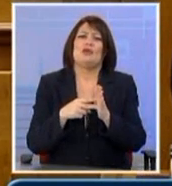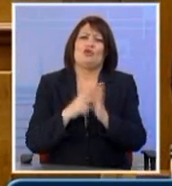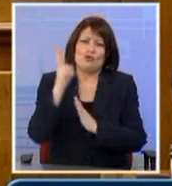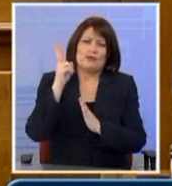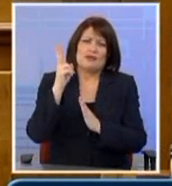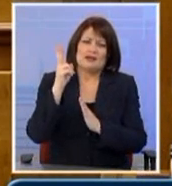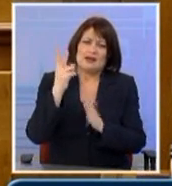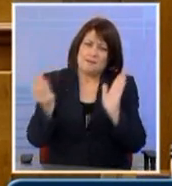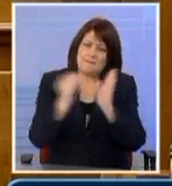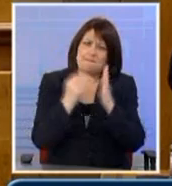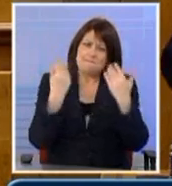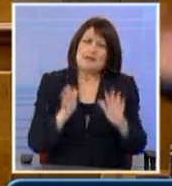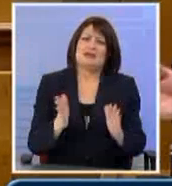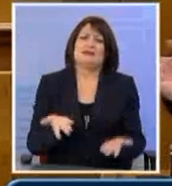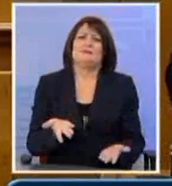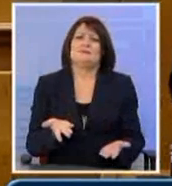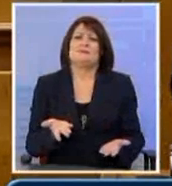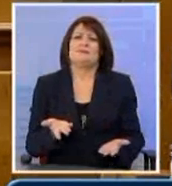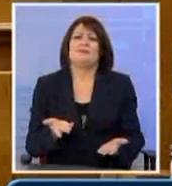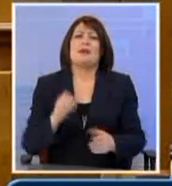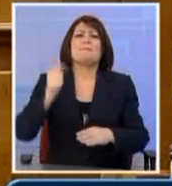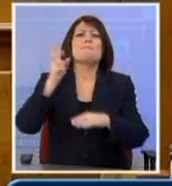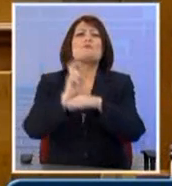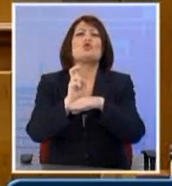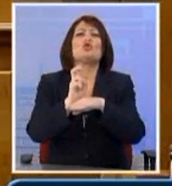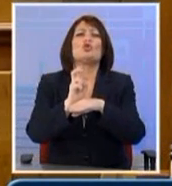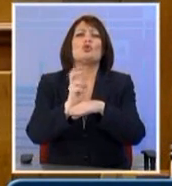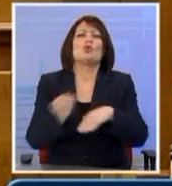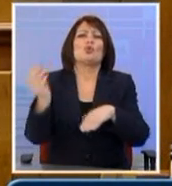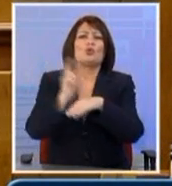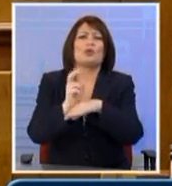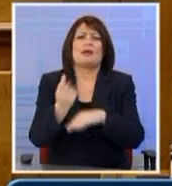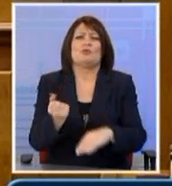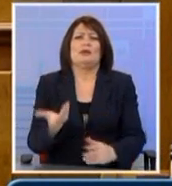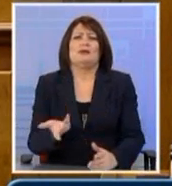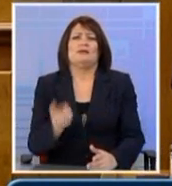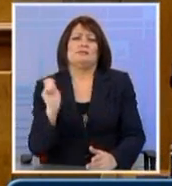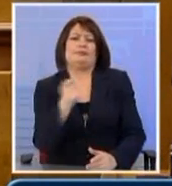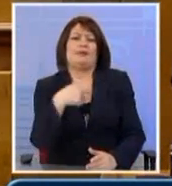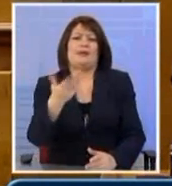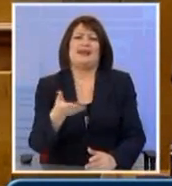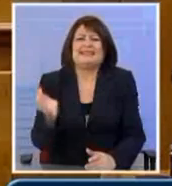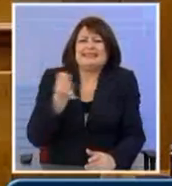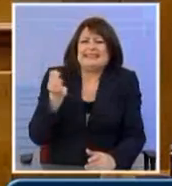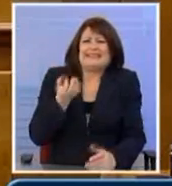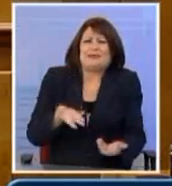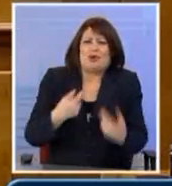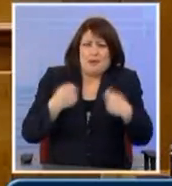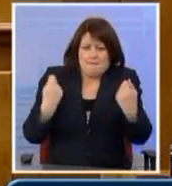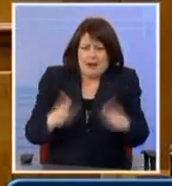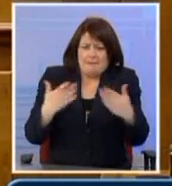2012 και έτσι φτάνουμε και στην διανομή του πρωτογενούς πλεονάσματος? Τι μας λέτε τώρα, αυτά που έχουμε